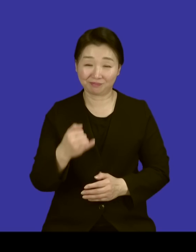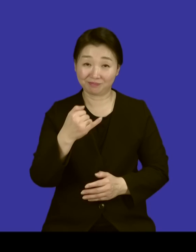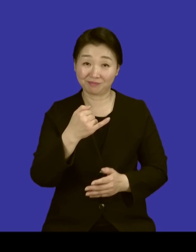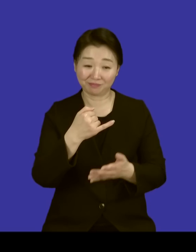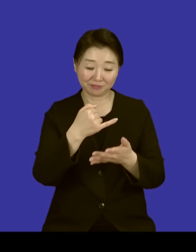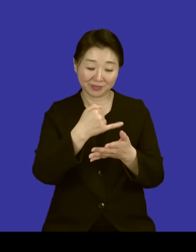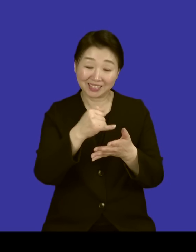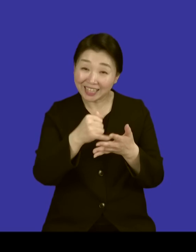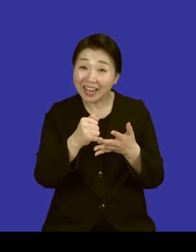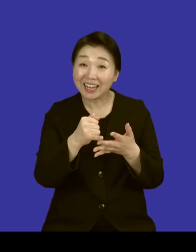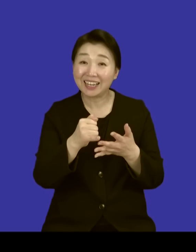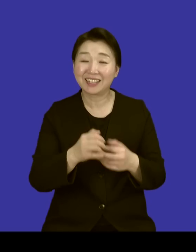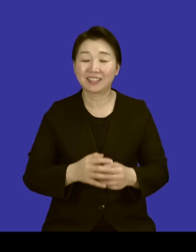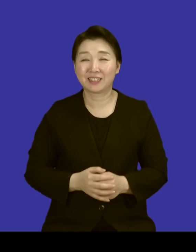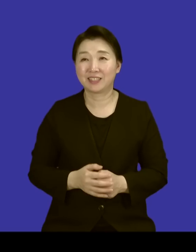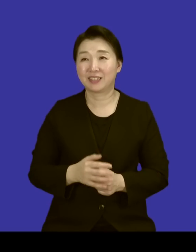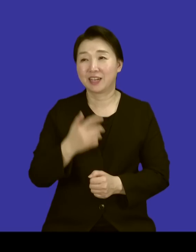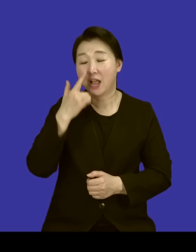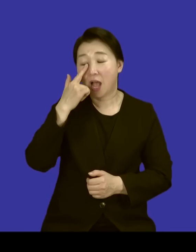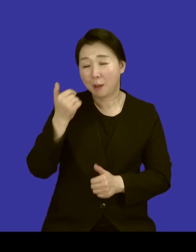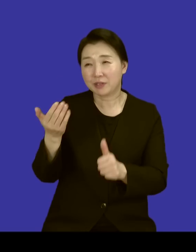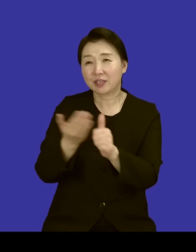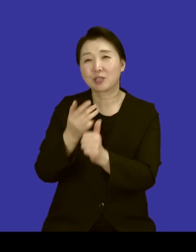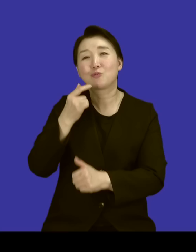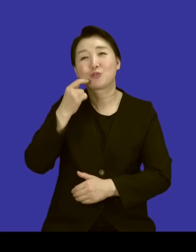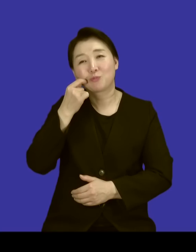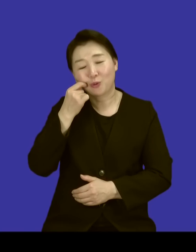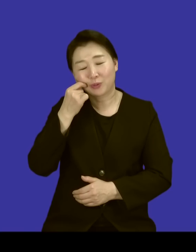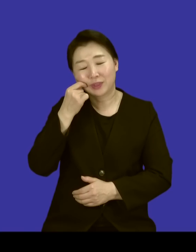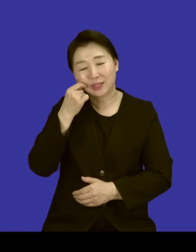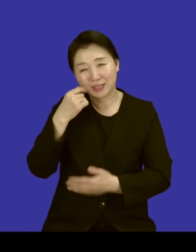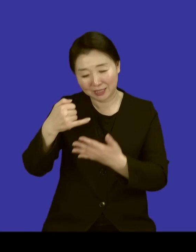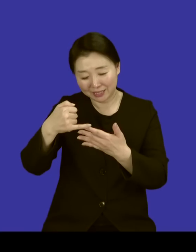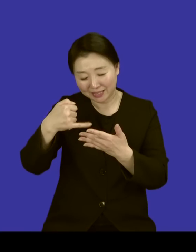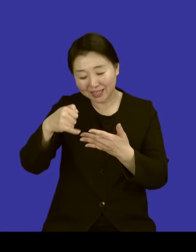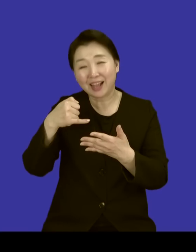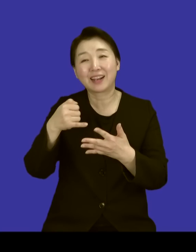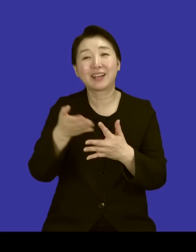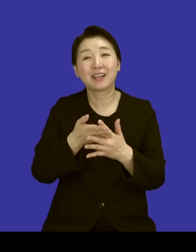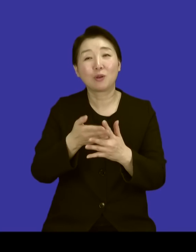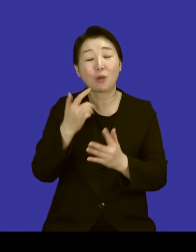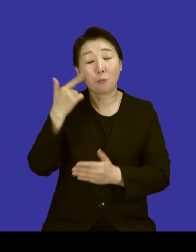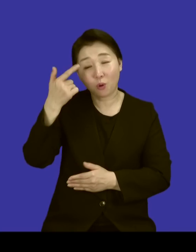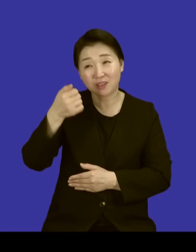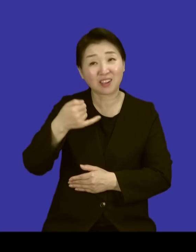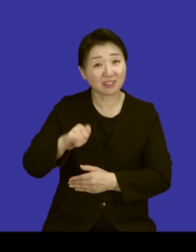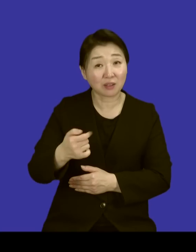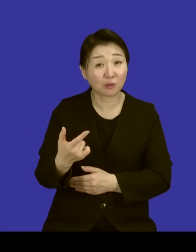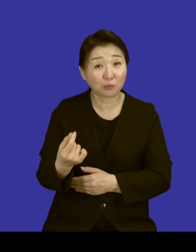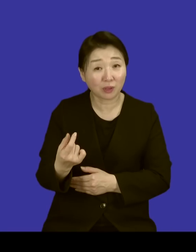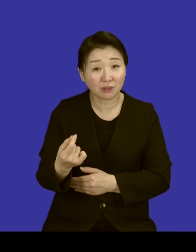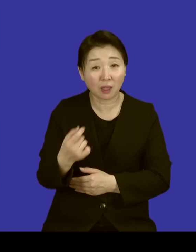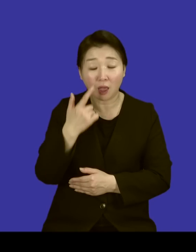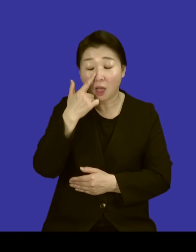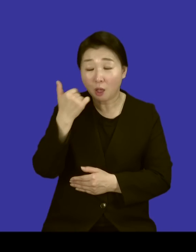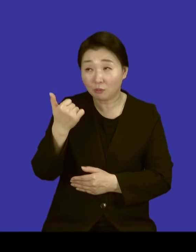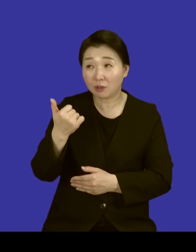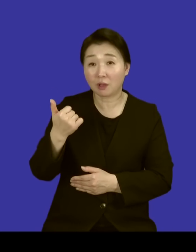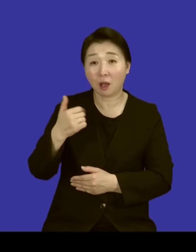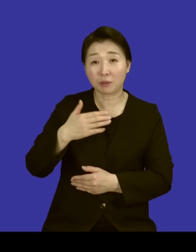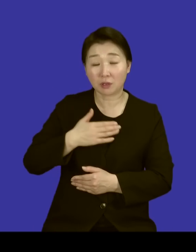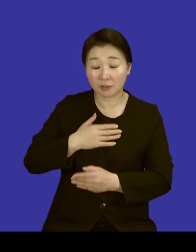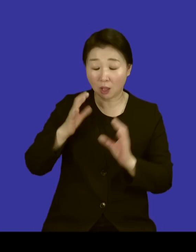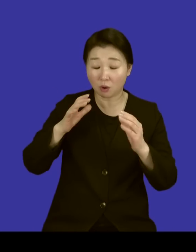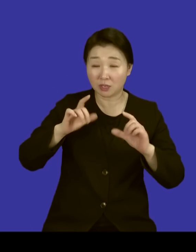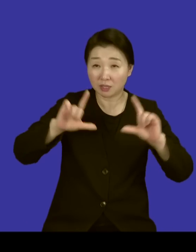하나님이 키우실 이 따님, 아버지가 못 키우셨을 그 따님. 왜냐하면 우리는 목회자의 자녀라서 우리 아버지가 나를 어린이날도 날